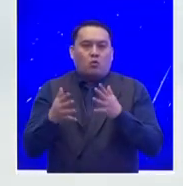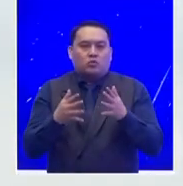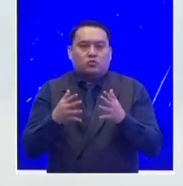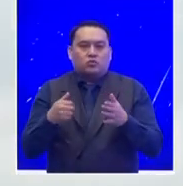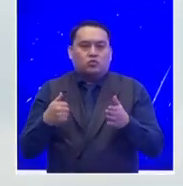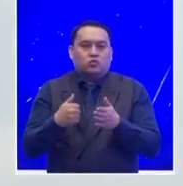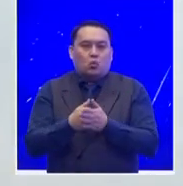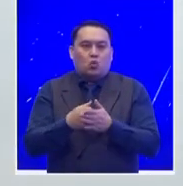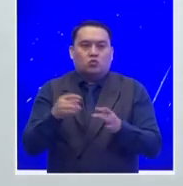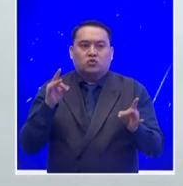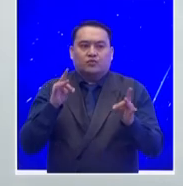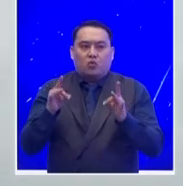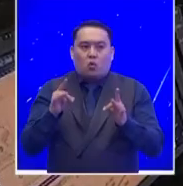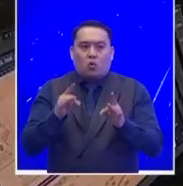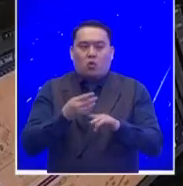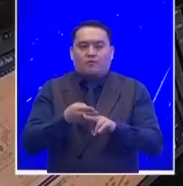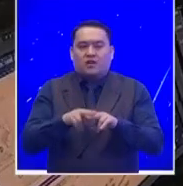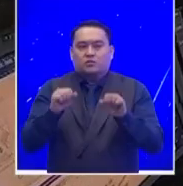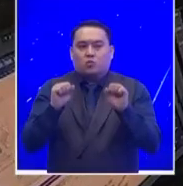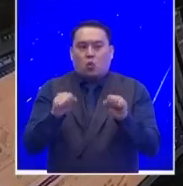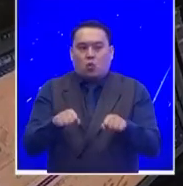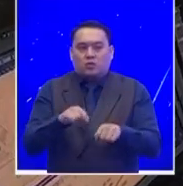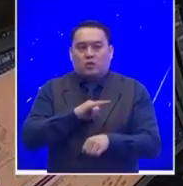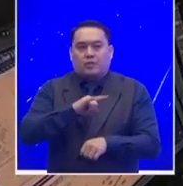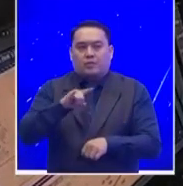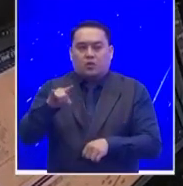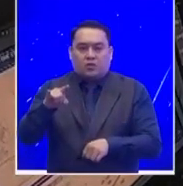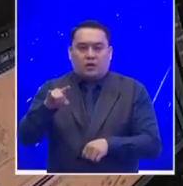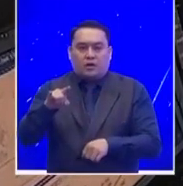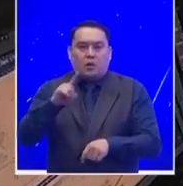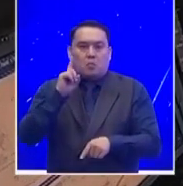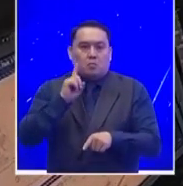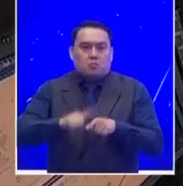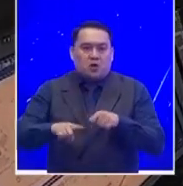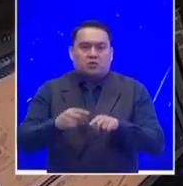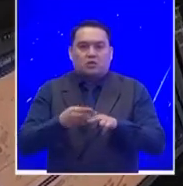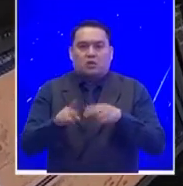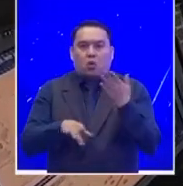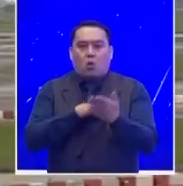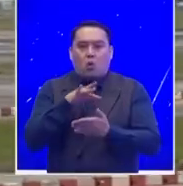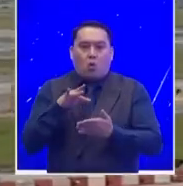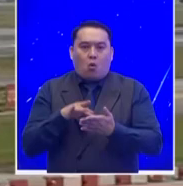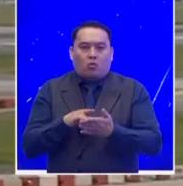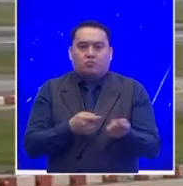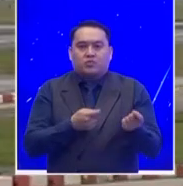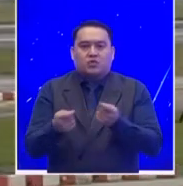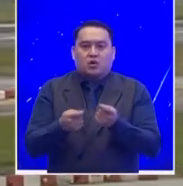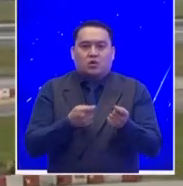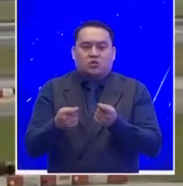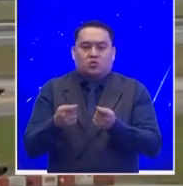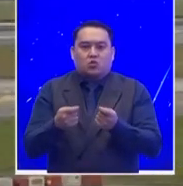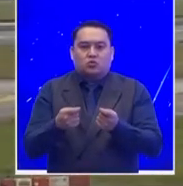превысила скорость звука, которая является критической для пассажирских лайнеров. Быстрее между этими городами пассажиров перевозил